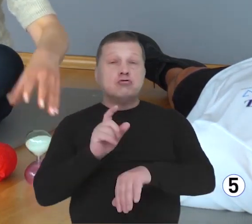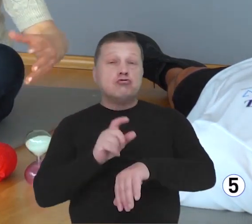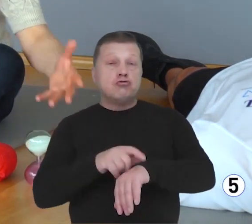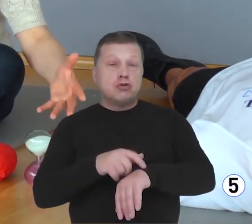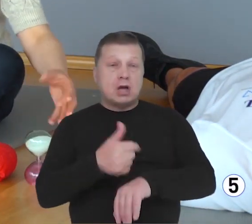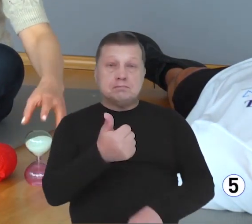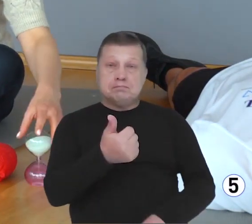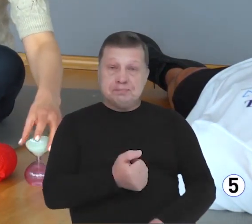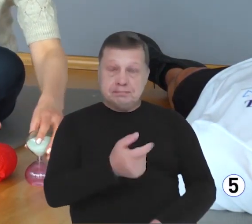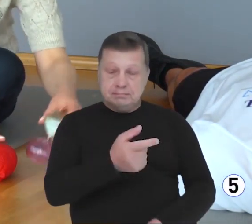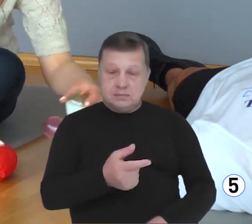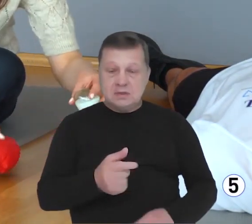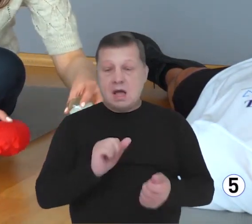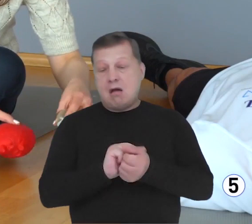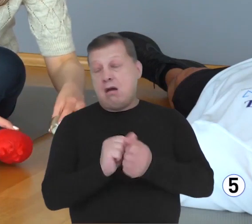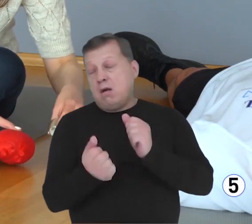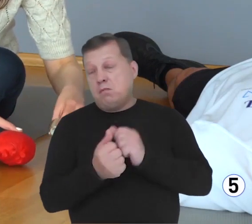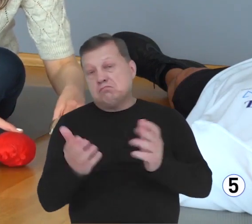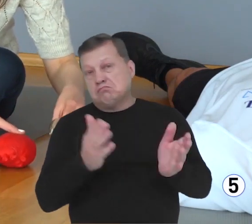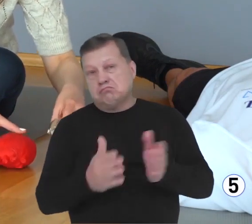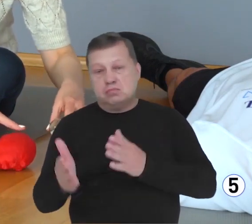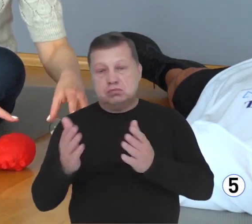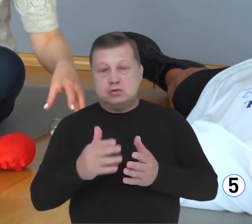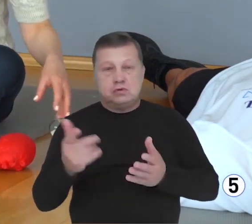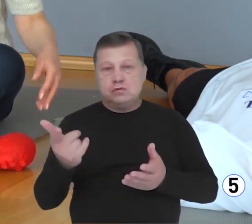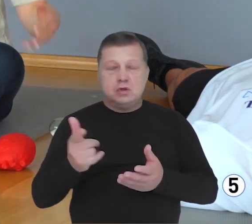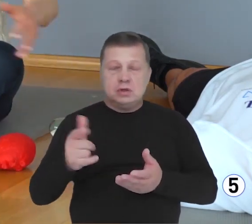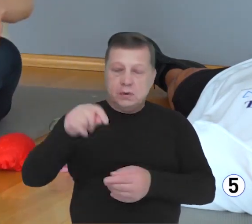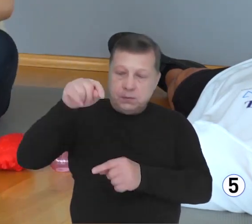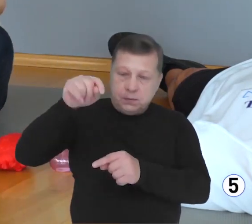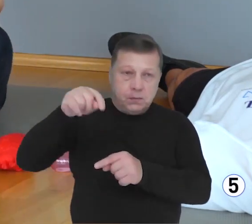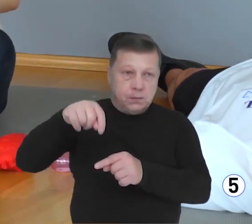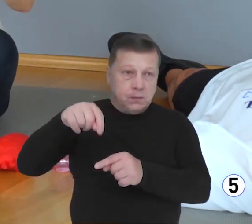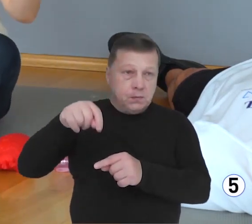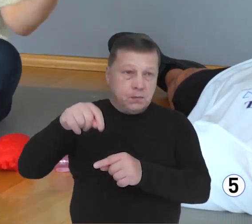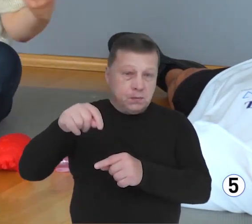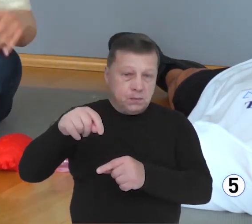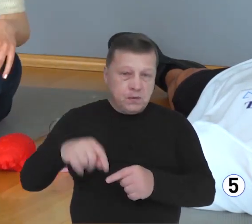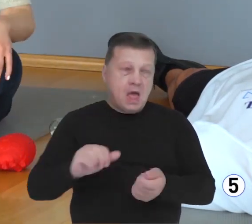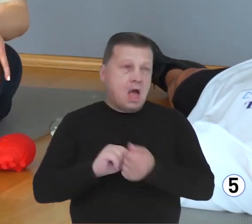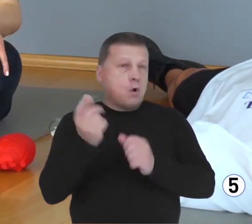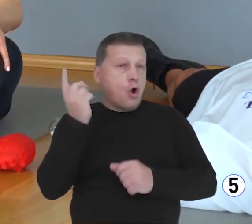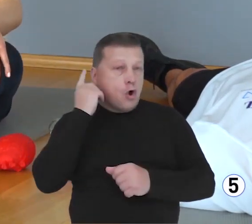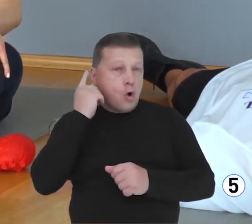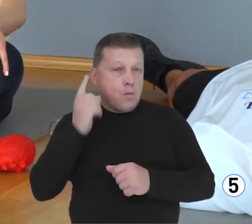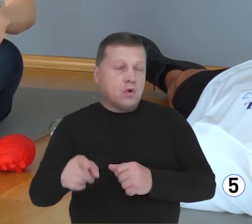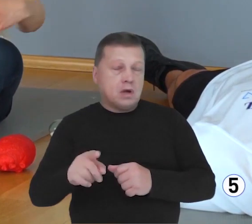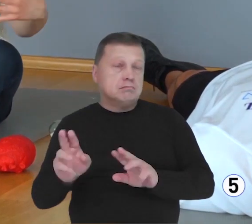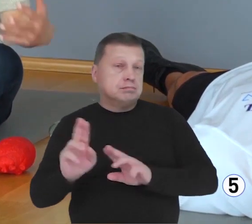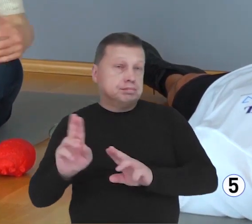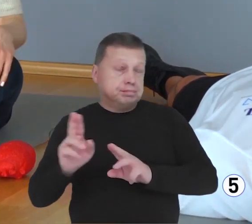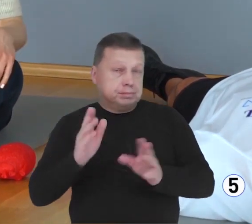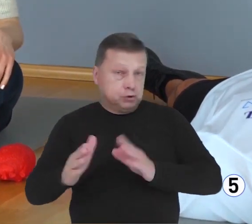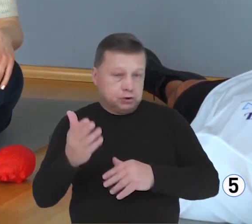Nastaw timer lub przygotuj sobie po prostu klepsydrę z czasem, nastaw sobie stoper w telefonie